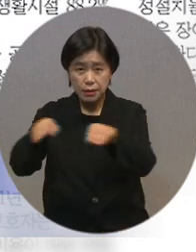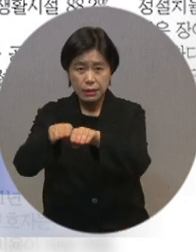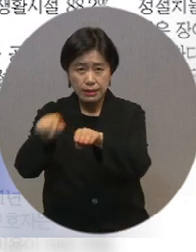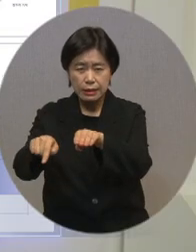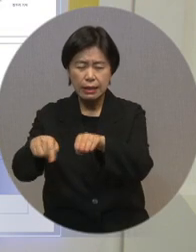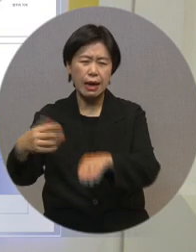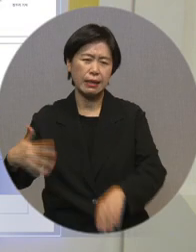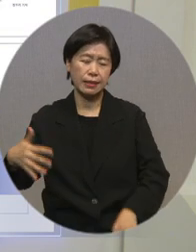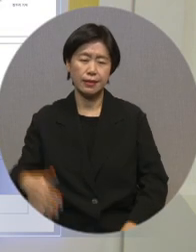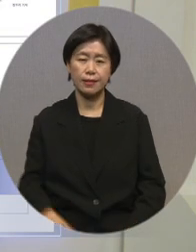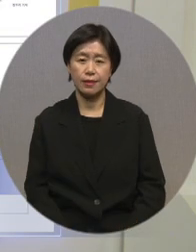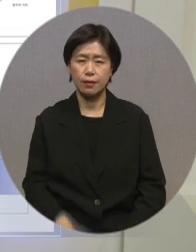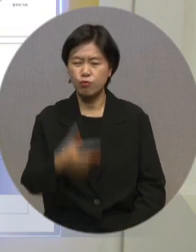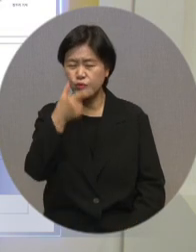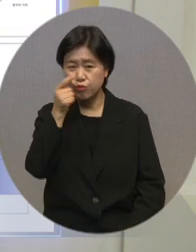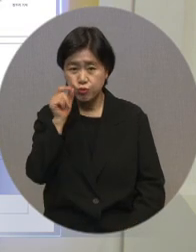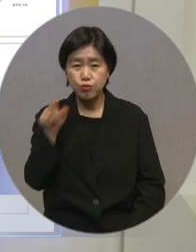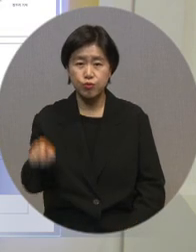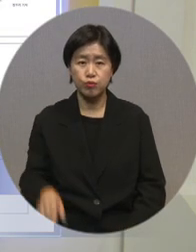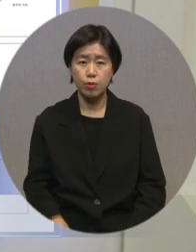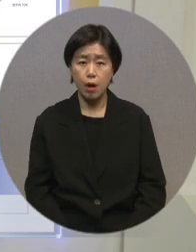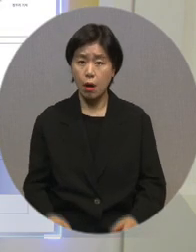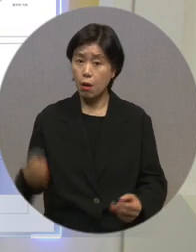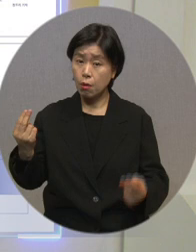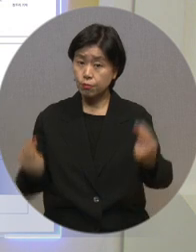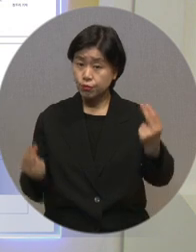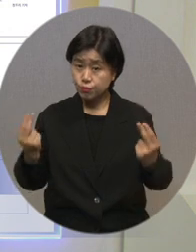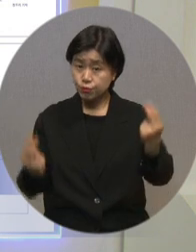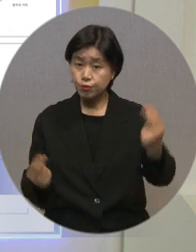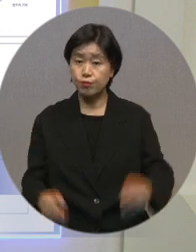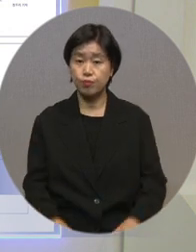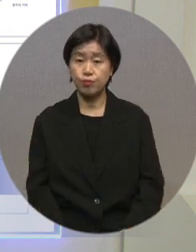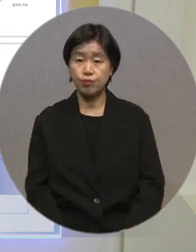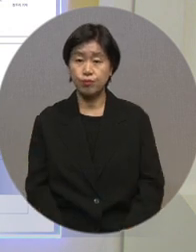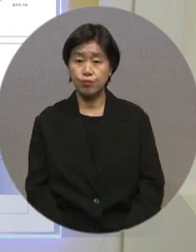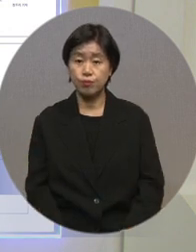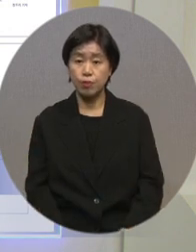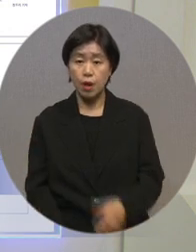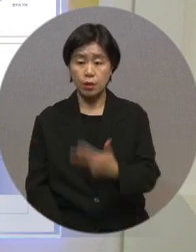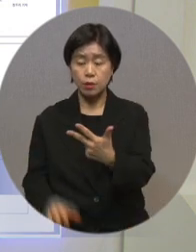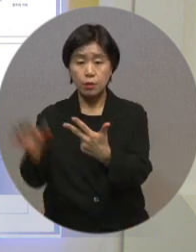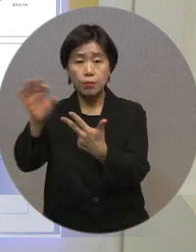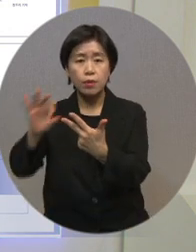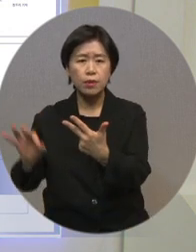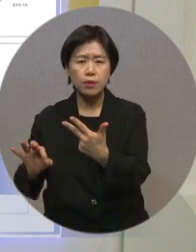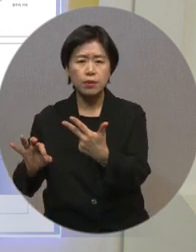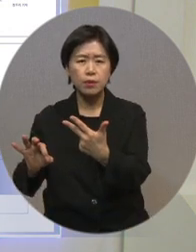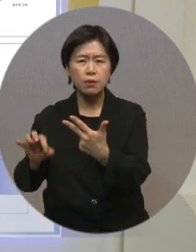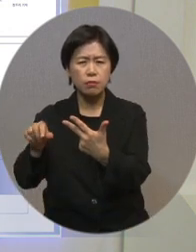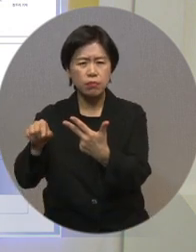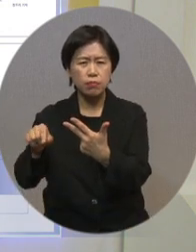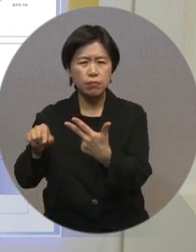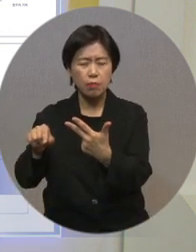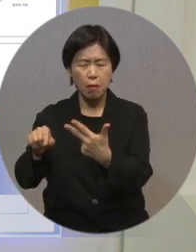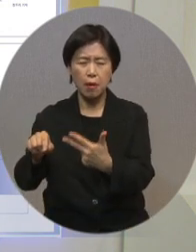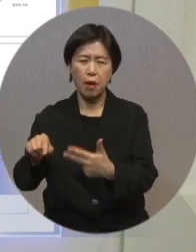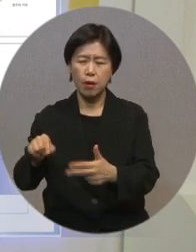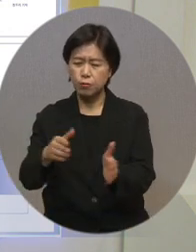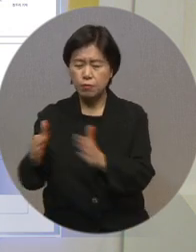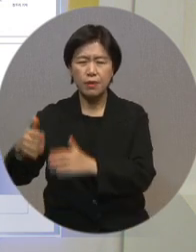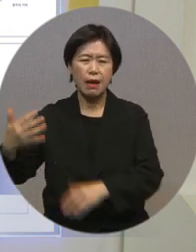낮았는데 상대적으로 보면 설치율이 가장 높은 세종가는 무려 7% 이상의 차이가